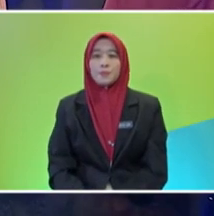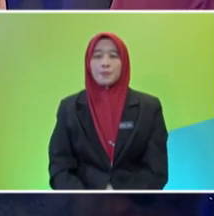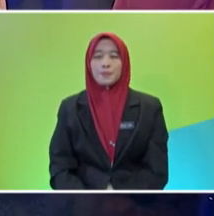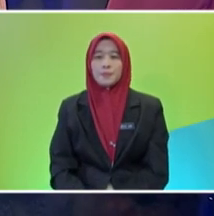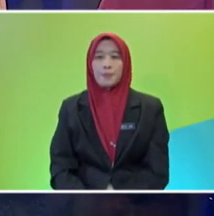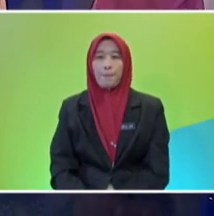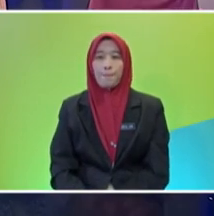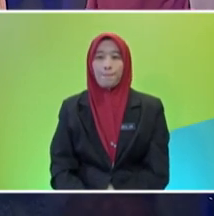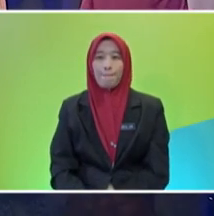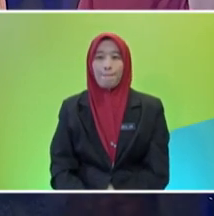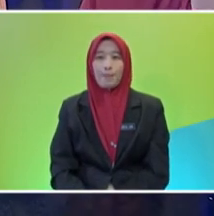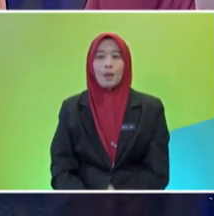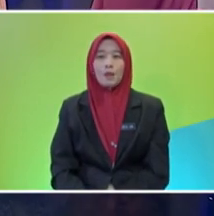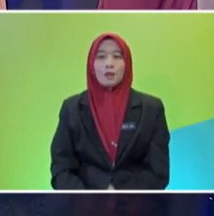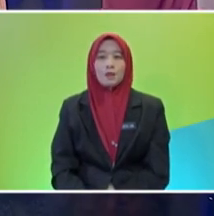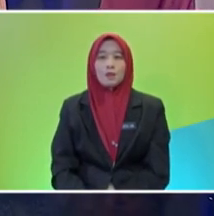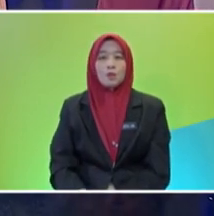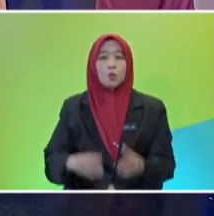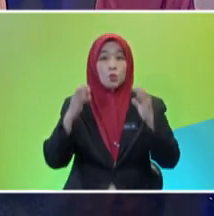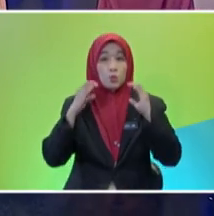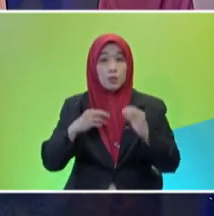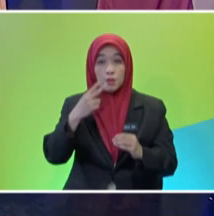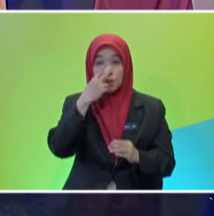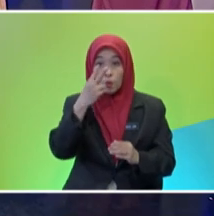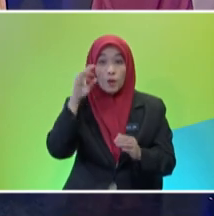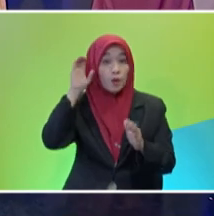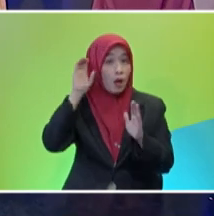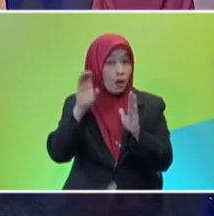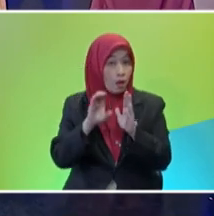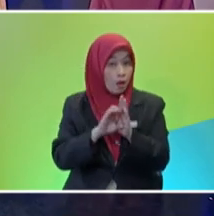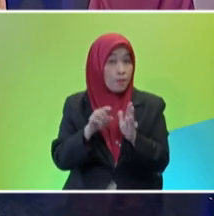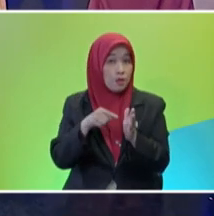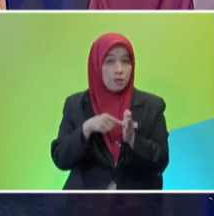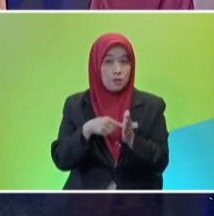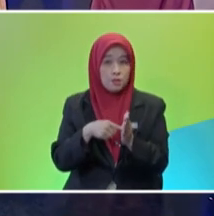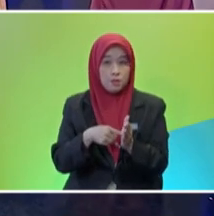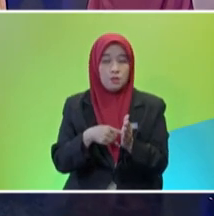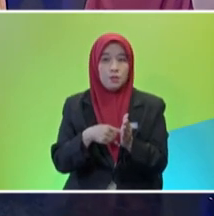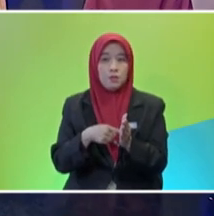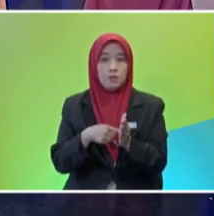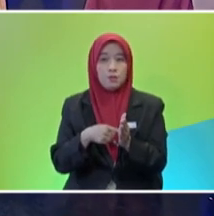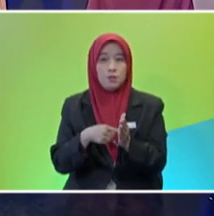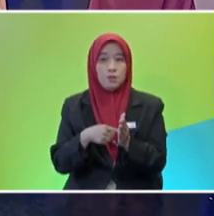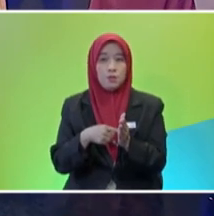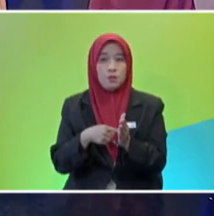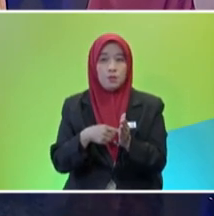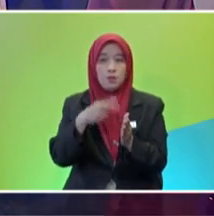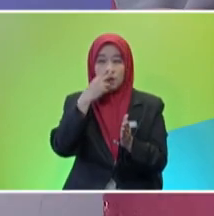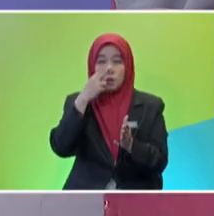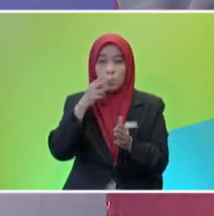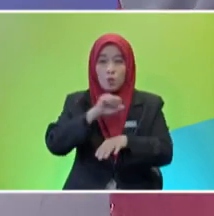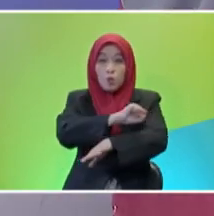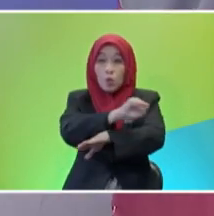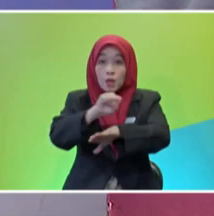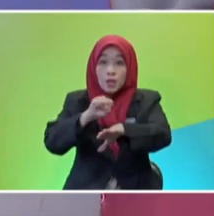Irfan. Dah sampai. Okay. Cuba perhatikan gambar ini Irfan. Mari ke sana perhatikan